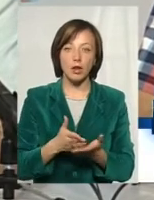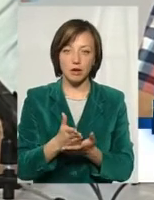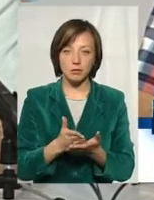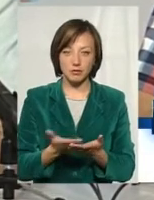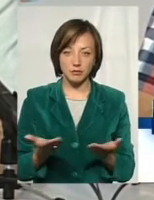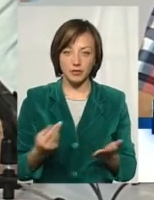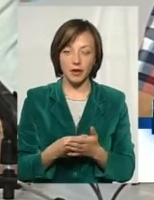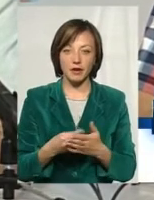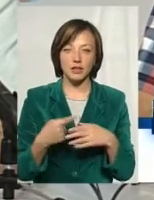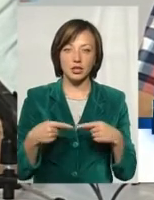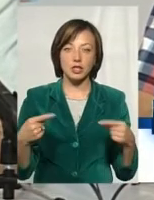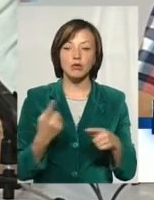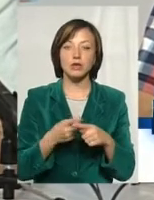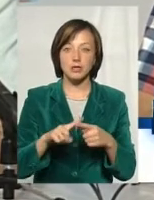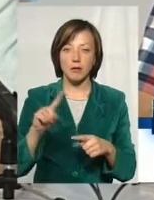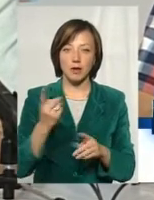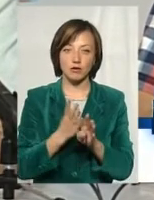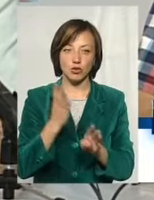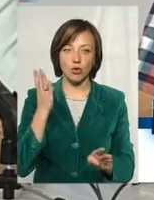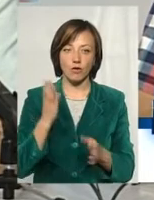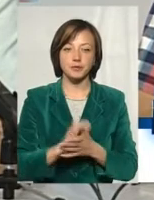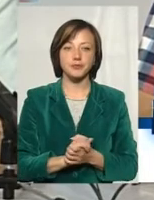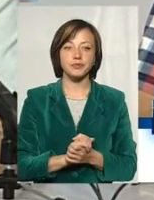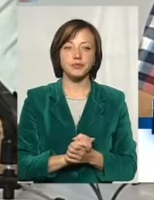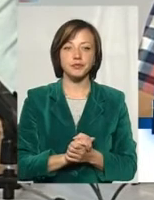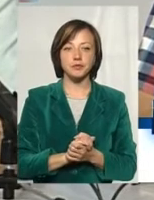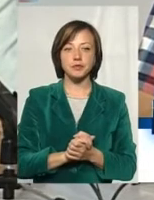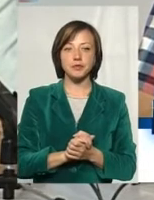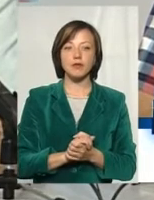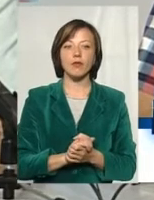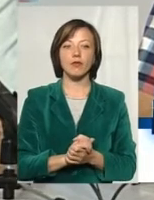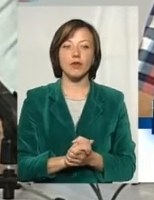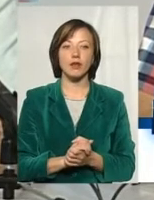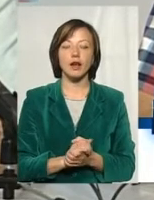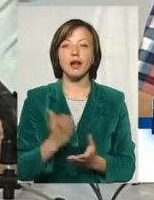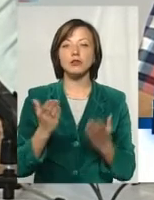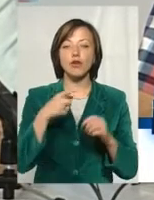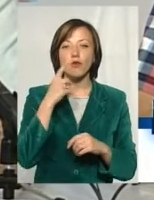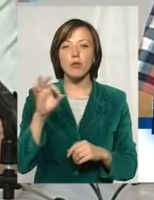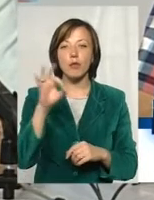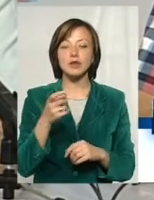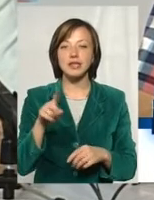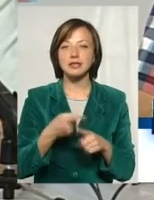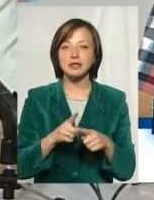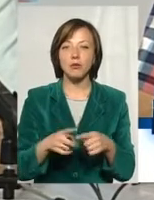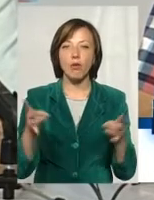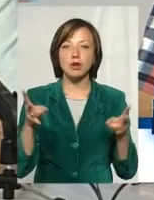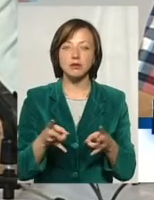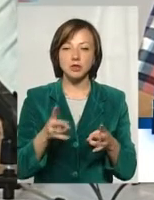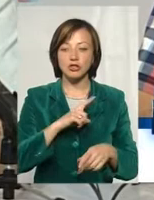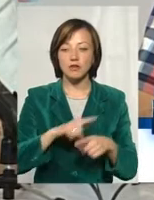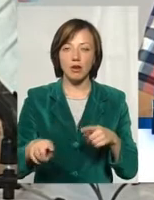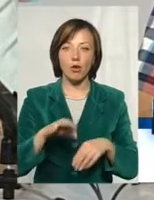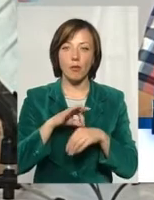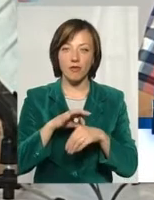комунальні тарифи і все інше. Оце першочергове. Якщо ми говоримо про те, що це потрібно швидко